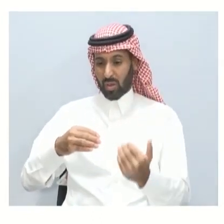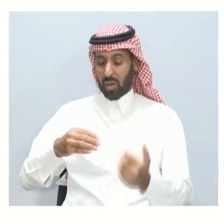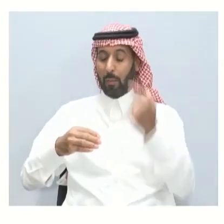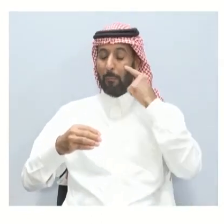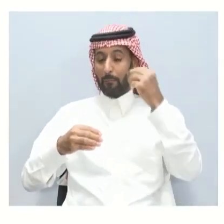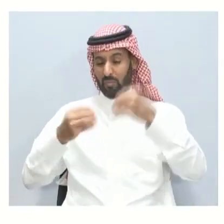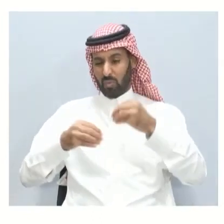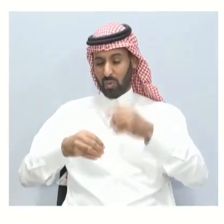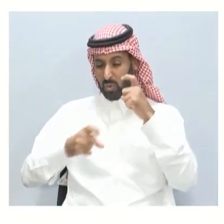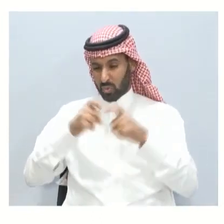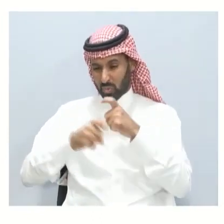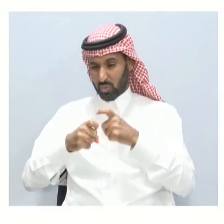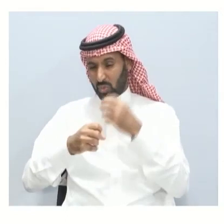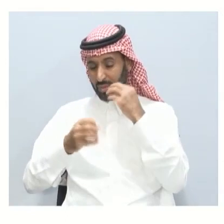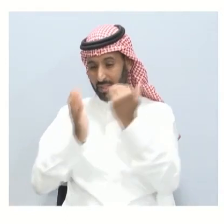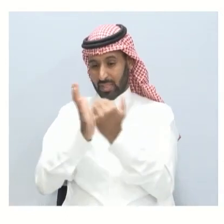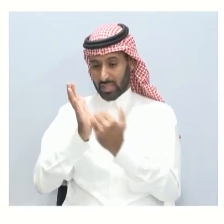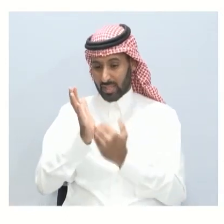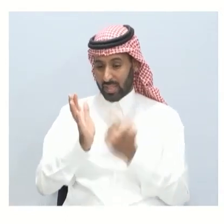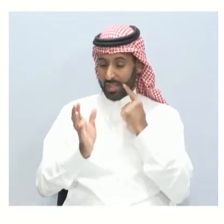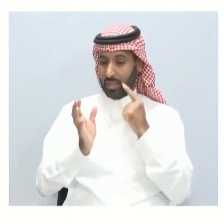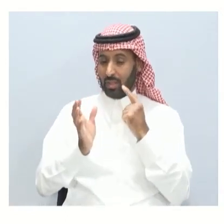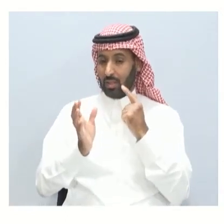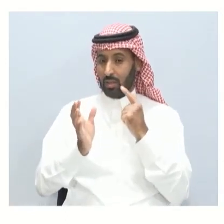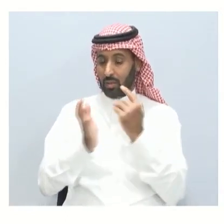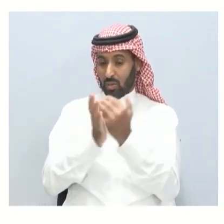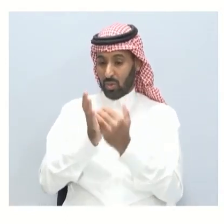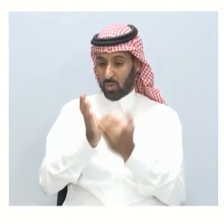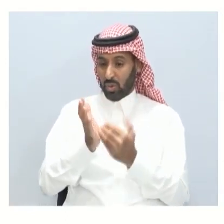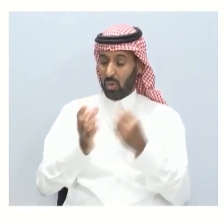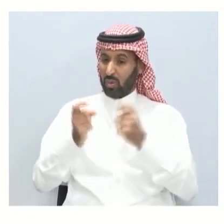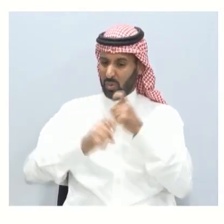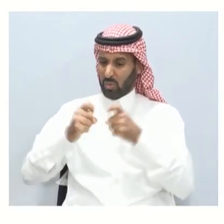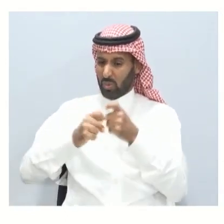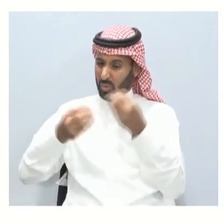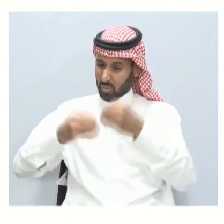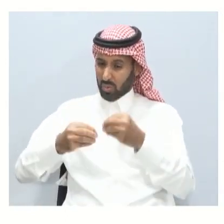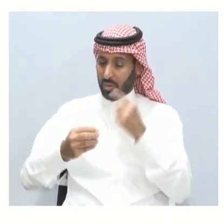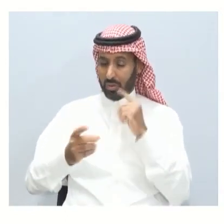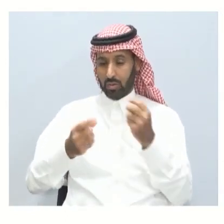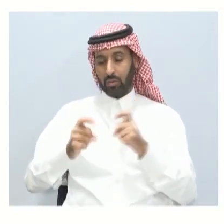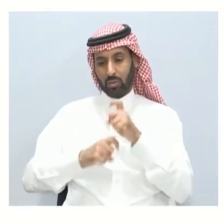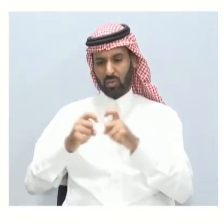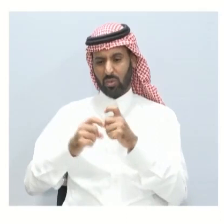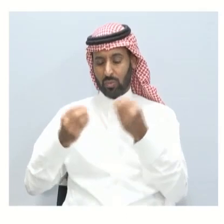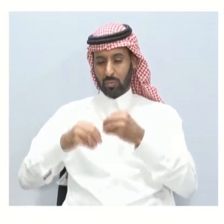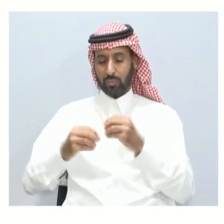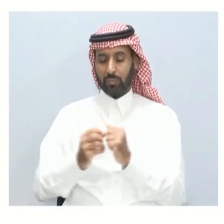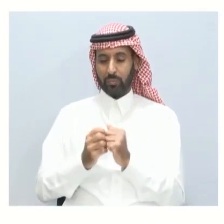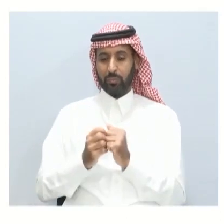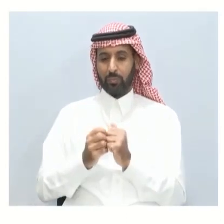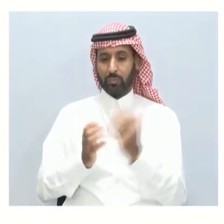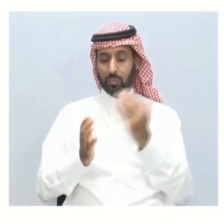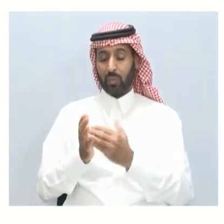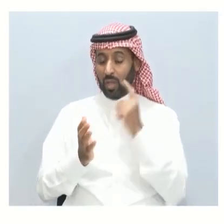نزلت الى اسفل ستزداد عدد مستويات الرئيسيه تسدد ستزداد بعد ذلك الكترونات المحتويه لديها ومحتويه عليها ايضا